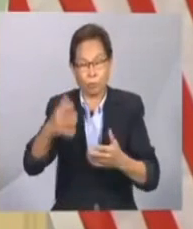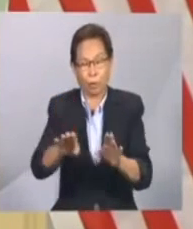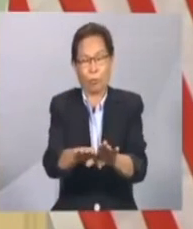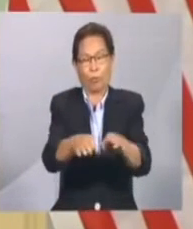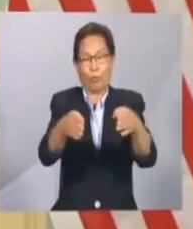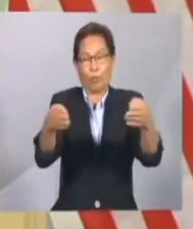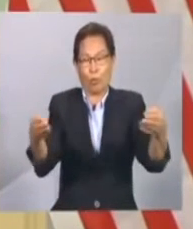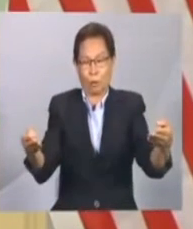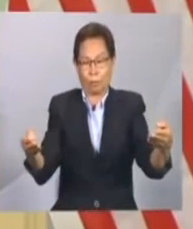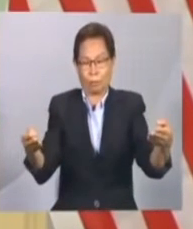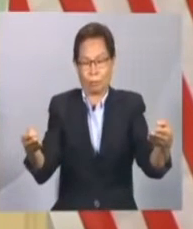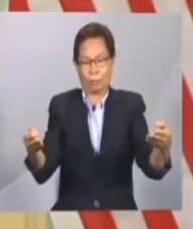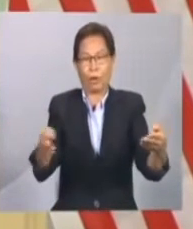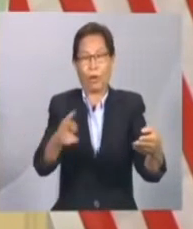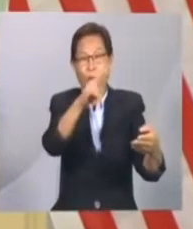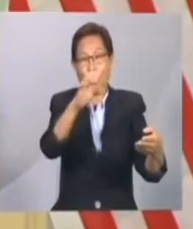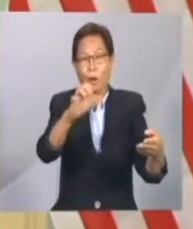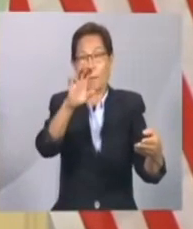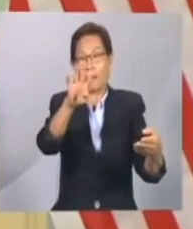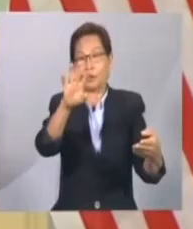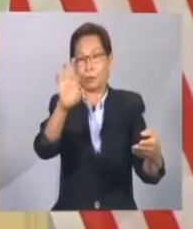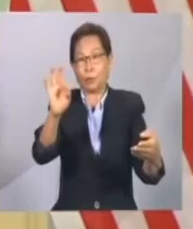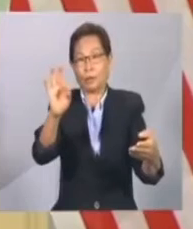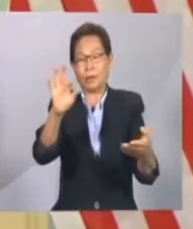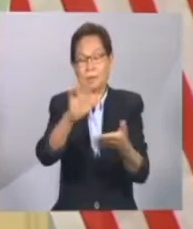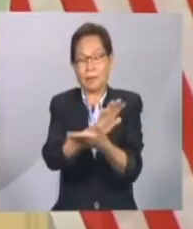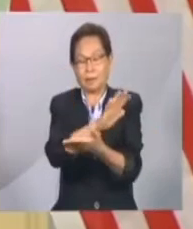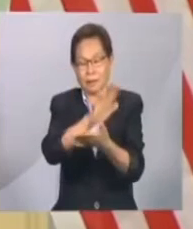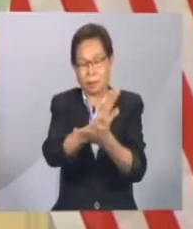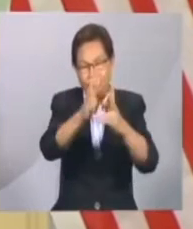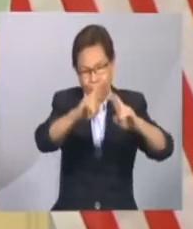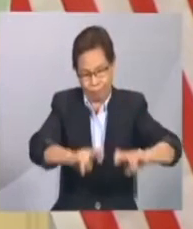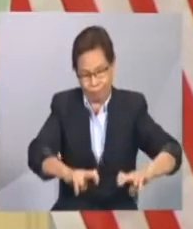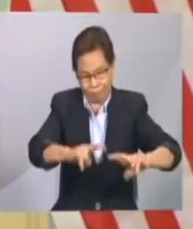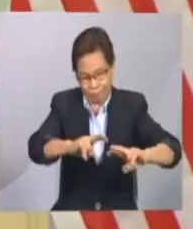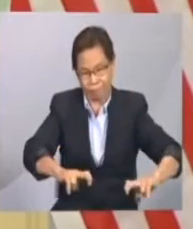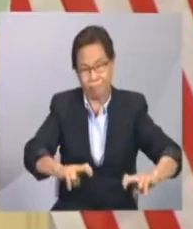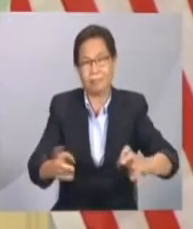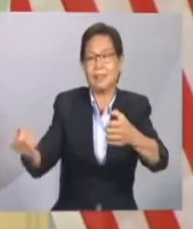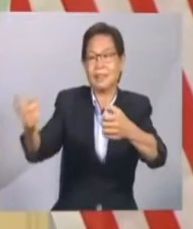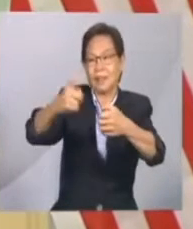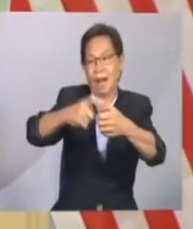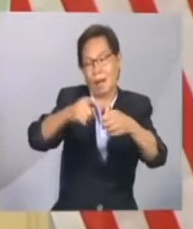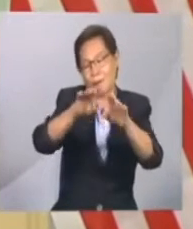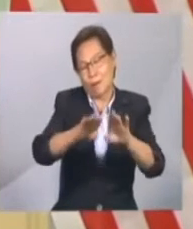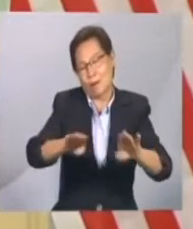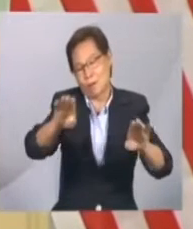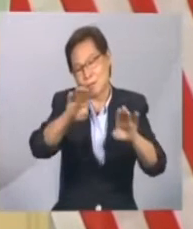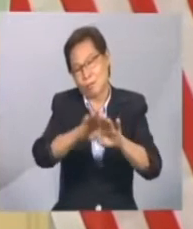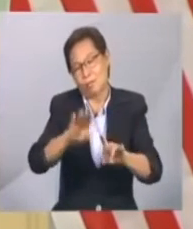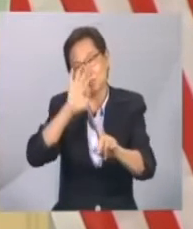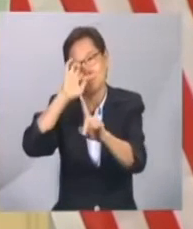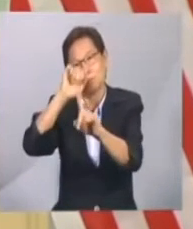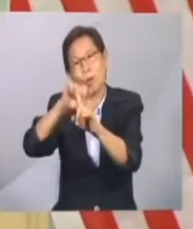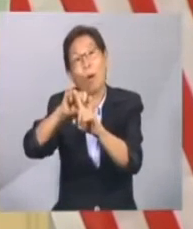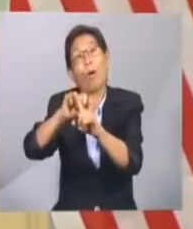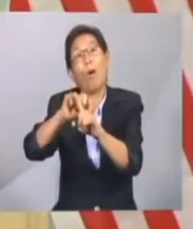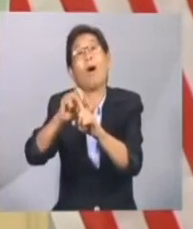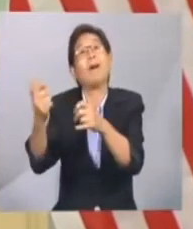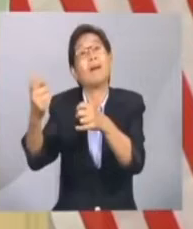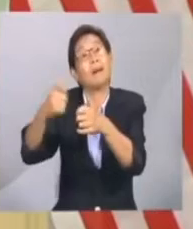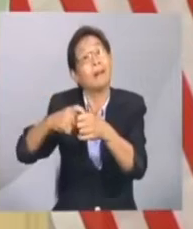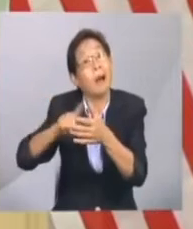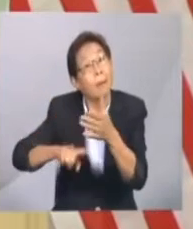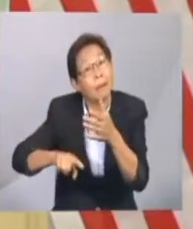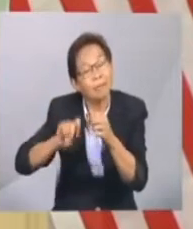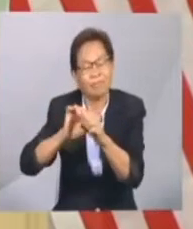membuka sebanyak 249 kertas siasatan berkaitan berita palsu COVID-19.